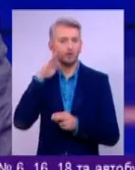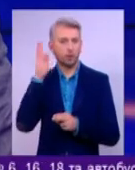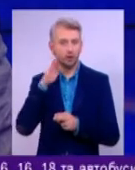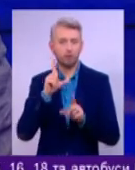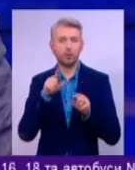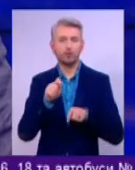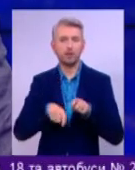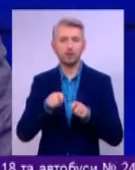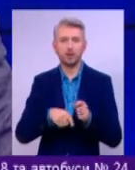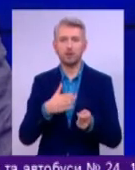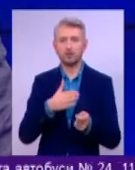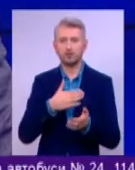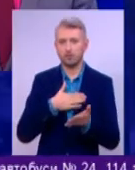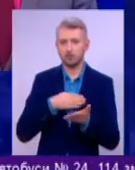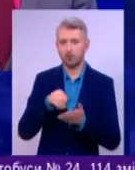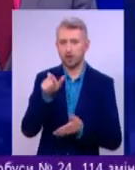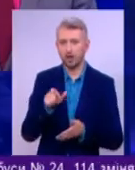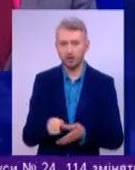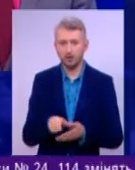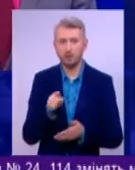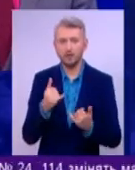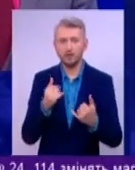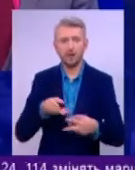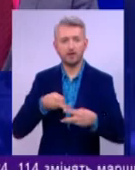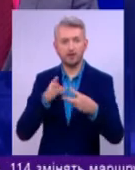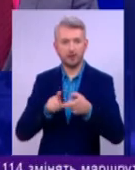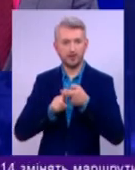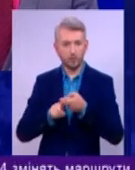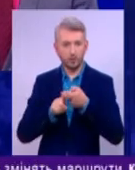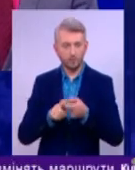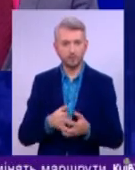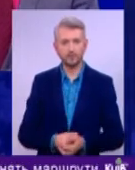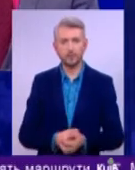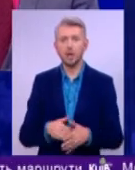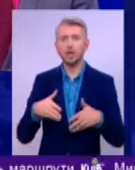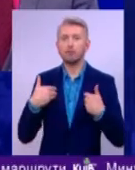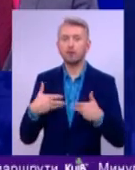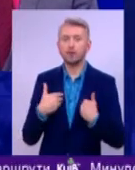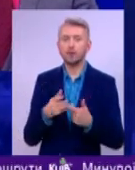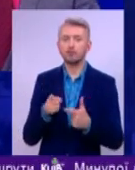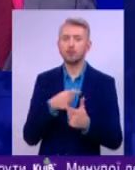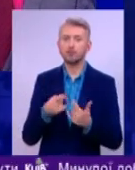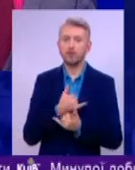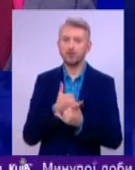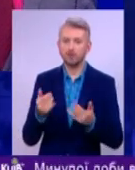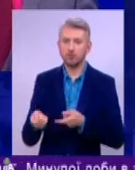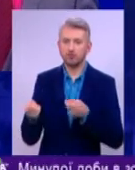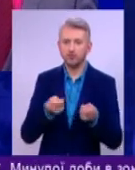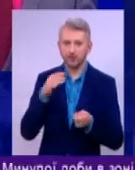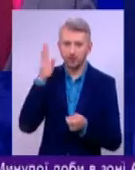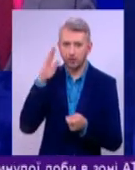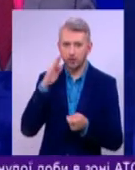поїхав перевірити журналіст СТН Тарас Левченко. Він зараз на зв'язку зі студією. Привіт, Тарасе. Чи забезпечили підвіз